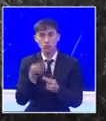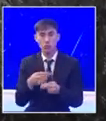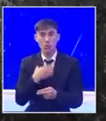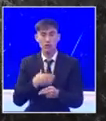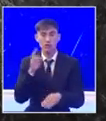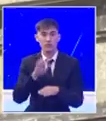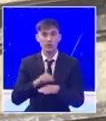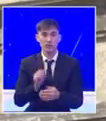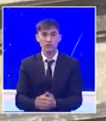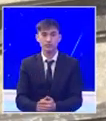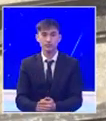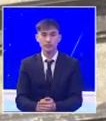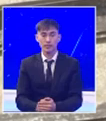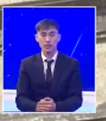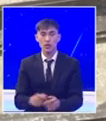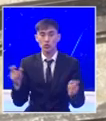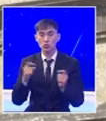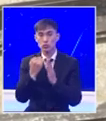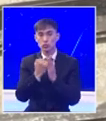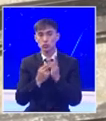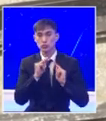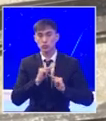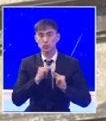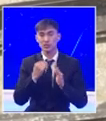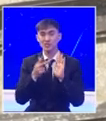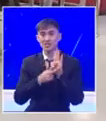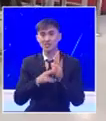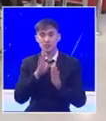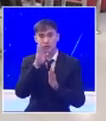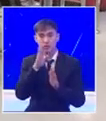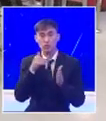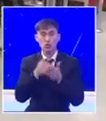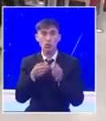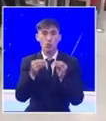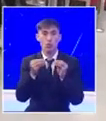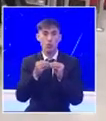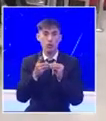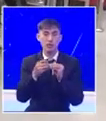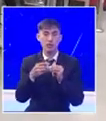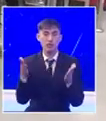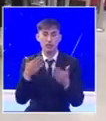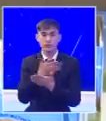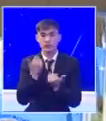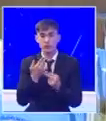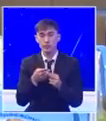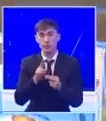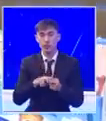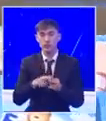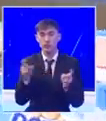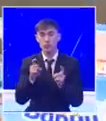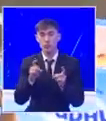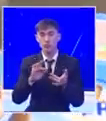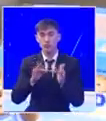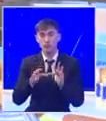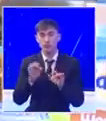маңызды факторлар. Дүкеннің жұмыс кестесі таңғы 8-ден кешкі 11-ге дейін демалыссыз. Тоймарт супермаркеттерінің сауда желісі арқылы